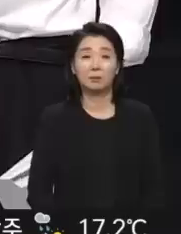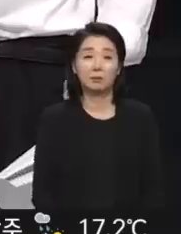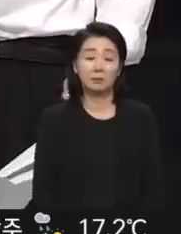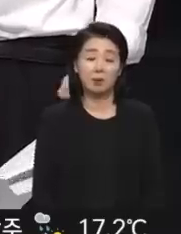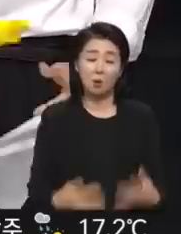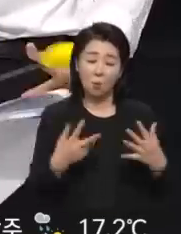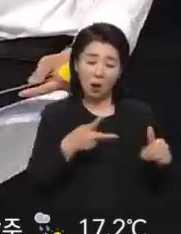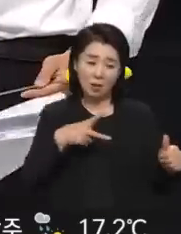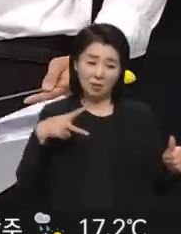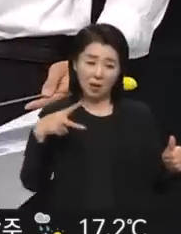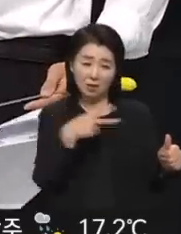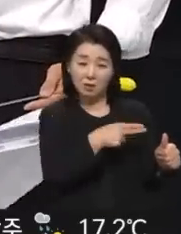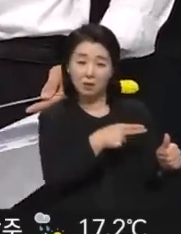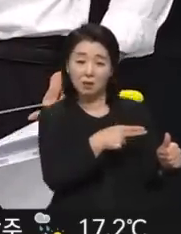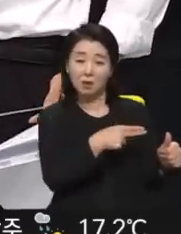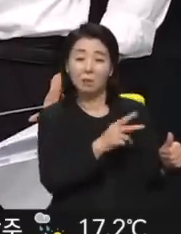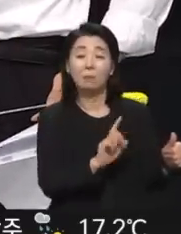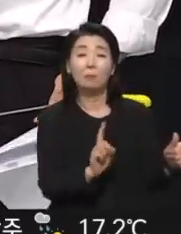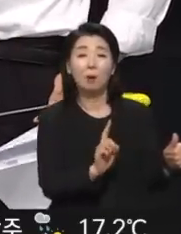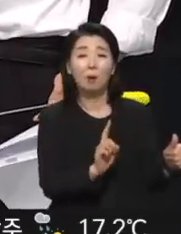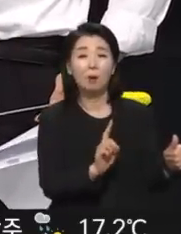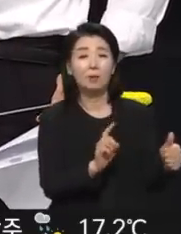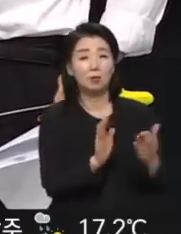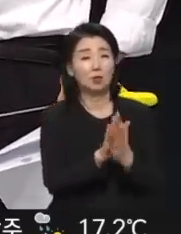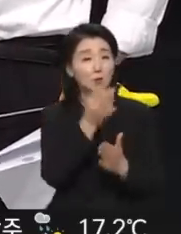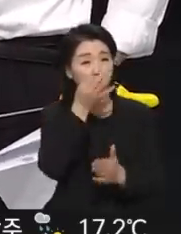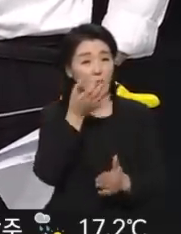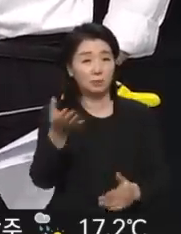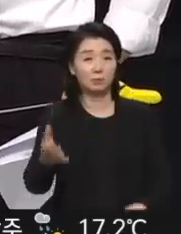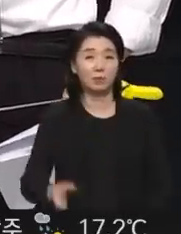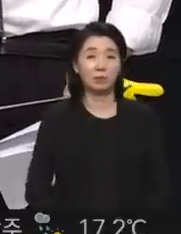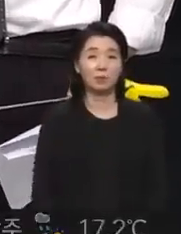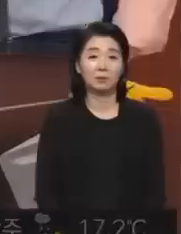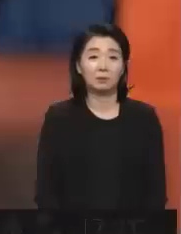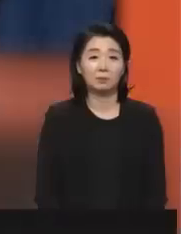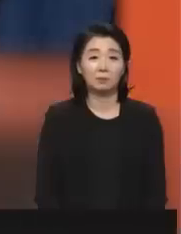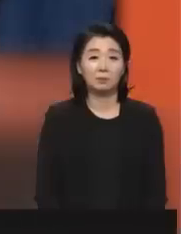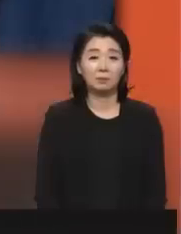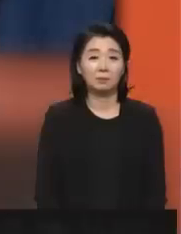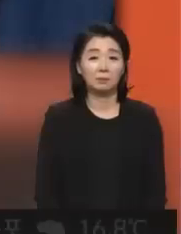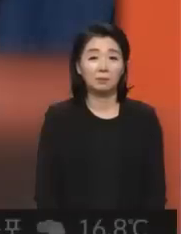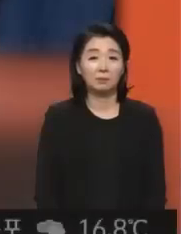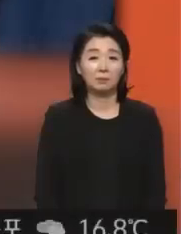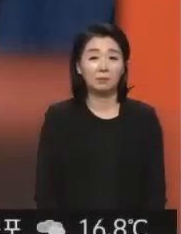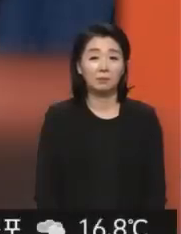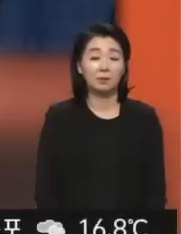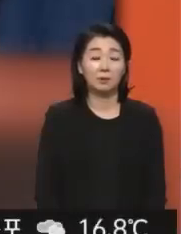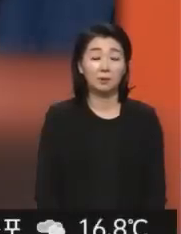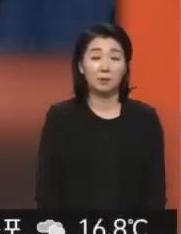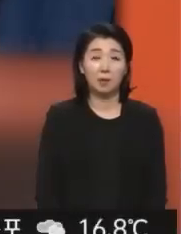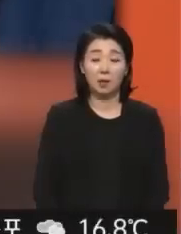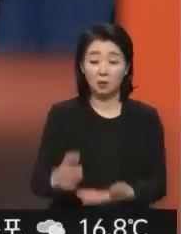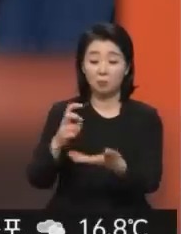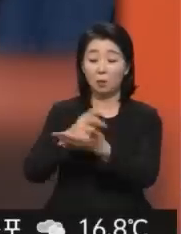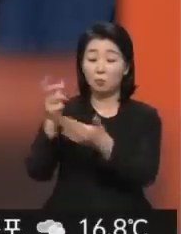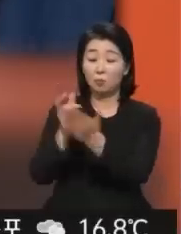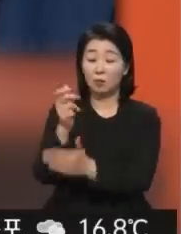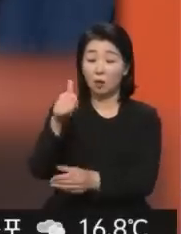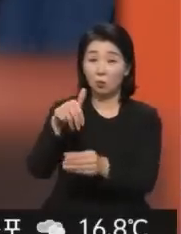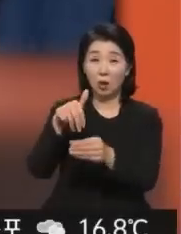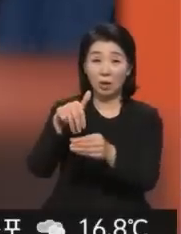단호히 끊어내는 게 뭔지 몸소 보여주게 됐습니다. 아니, 한동훈 장관은 총선으로 가는